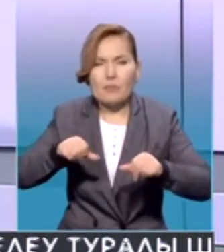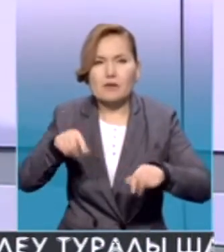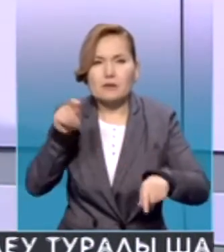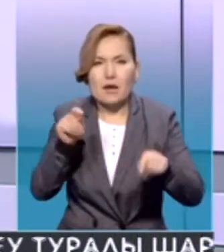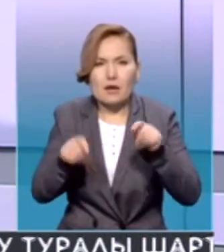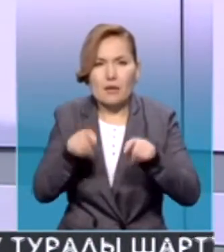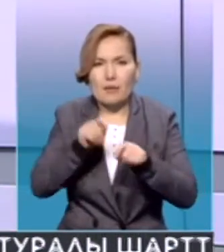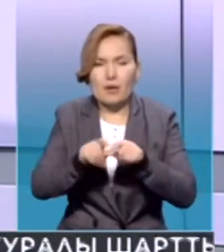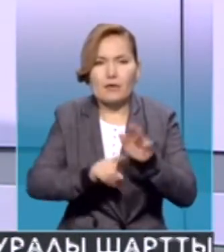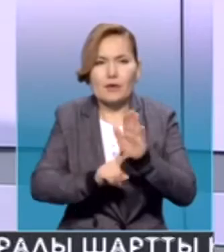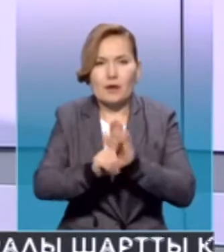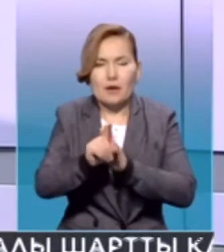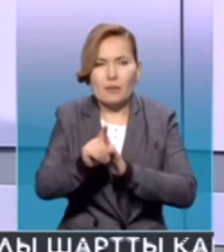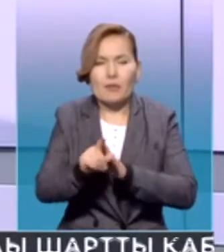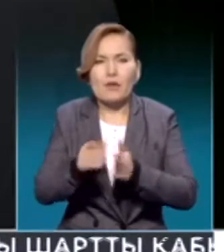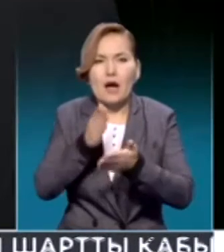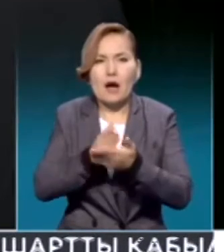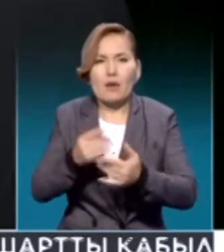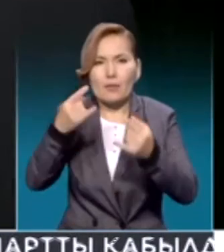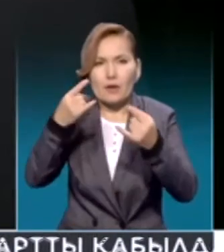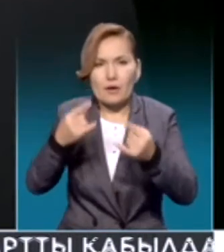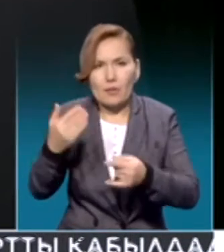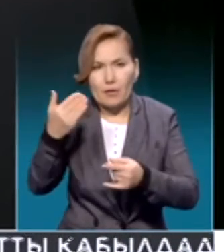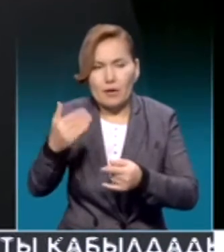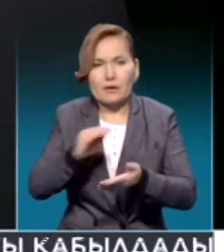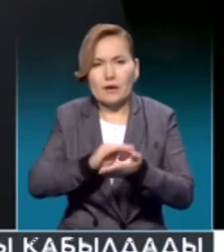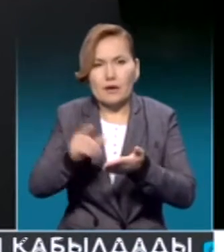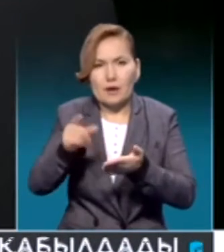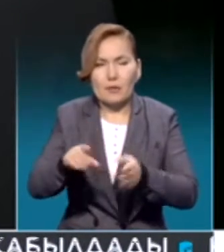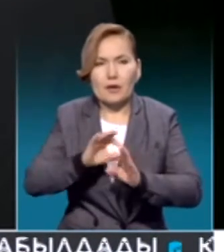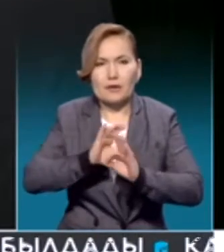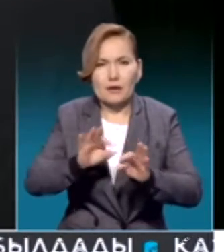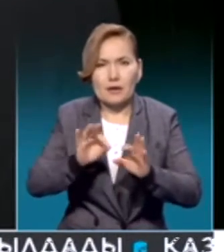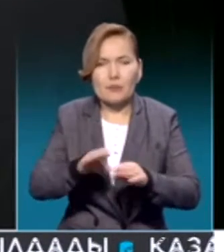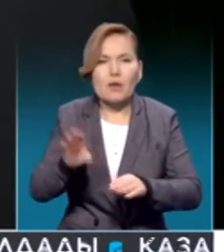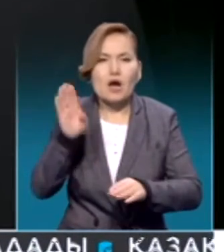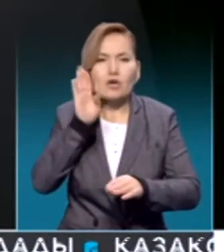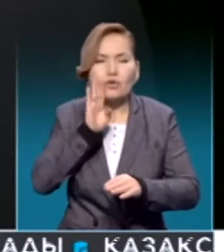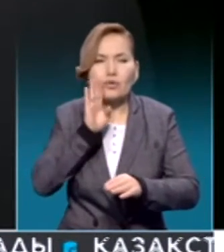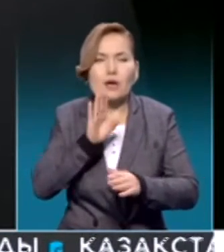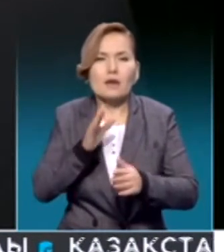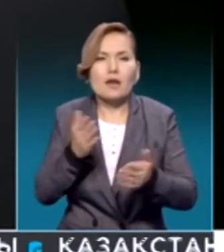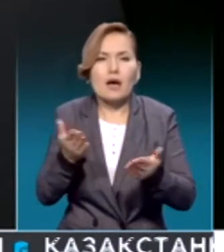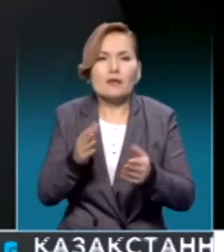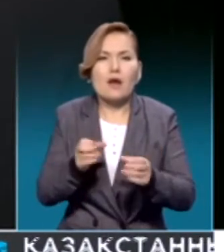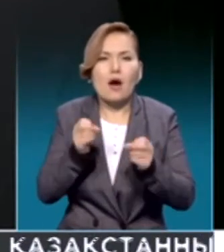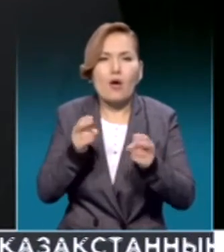Жағдайды тікелей байланыс арқылы әріптесім Жандос Темірғали баяндайды. Жандос, судан қандай қауіп бар?